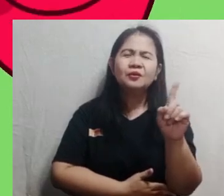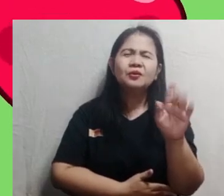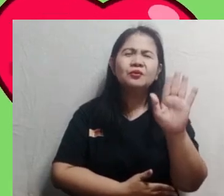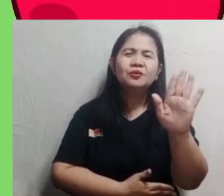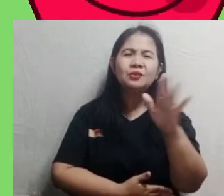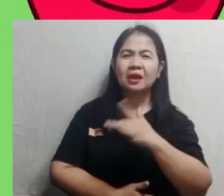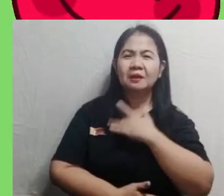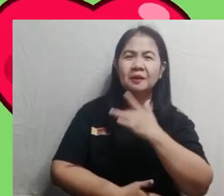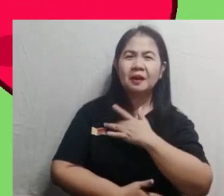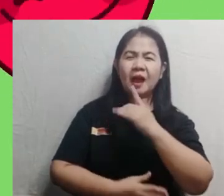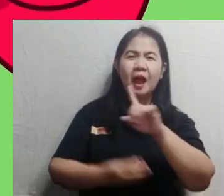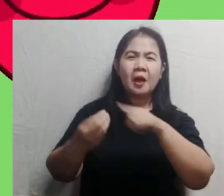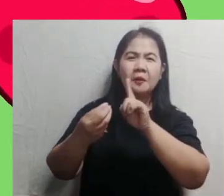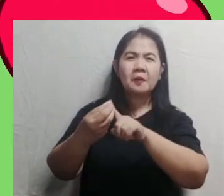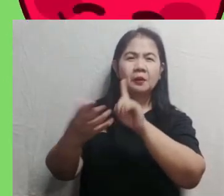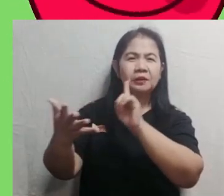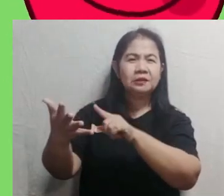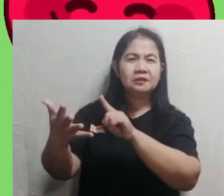ukol dito?